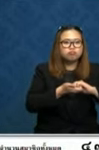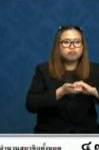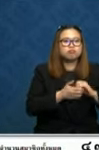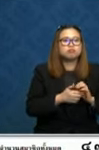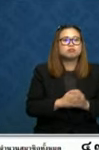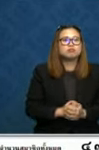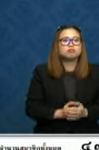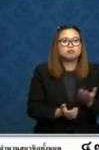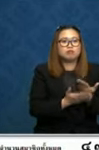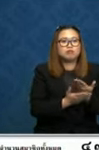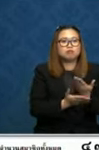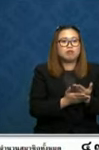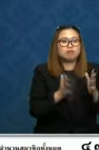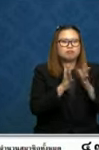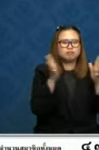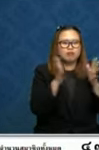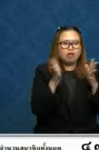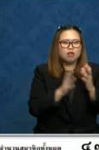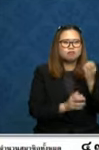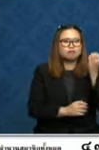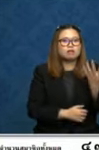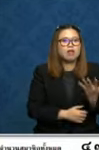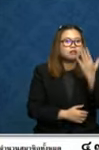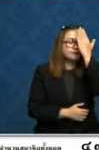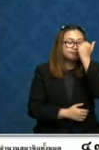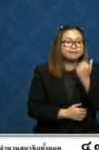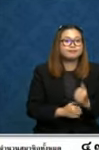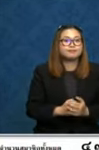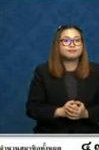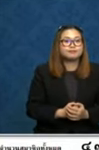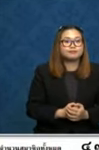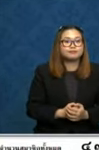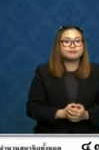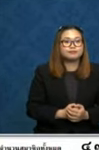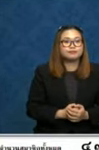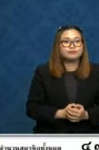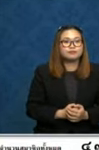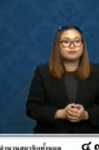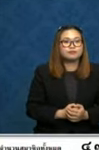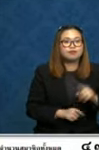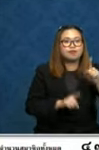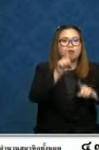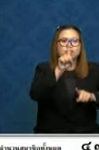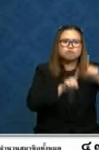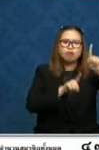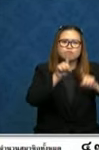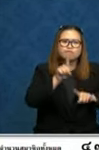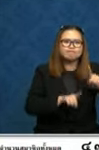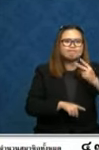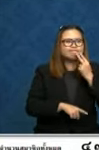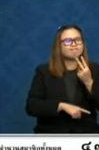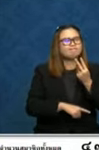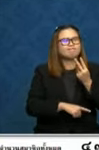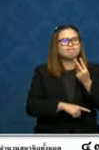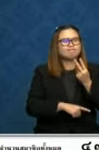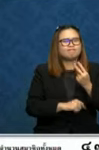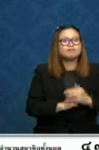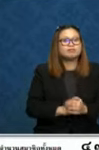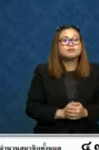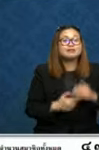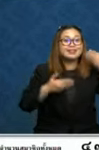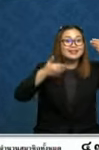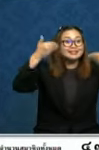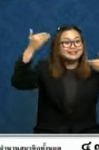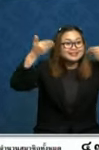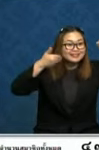ณจำนวนมากขนาดนี้แล้วมันไม่มีผลชี้วัดเหลือตัวอย่างอื่นเลยถ้าท่านตั้งมาเลยบอกว่าเป็นกิจกรรม